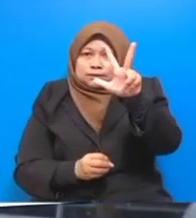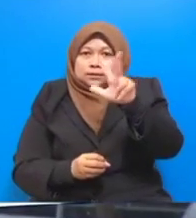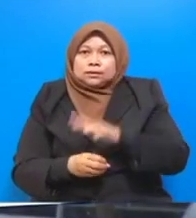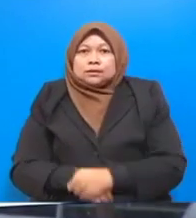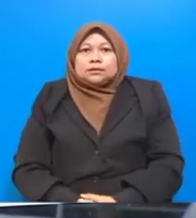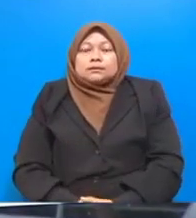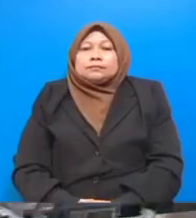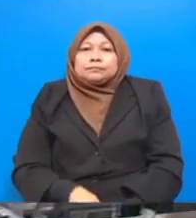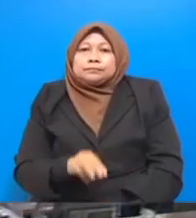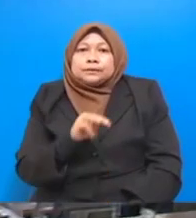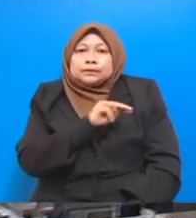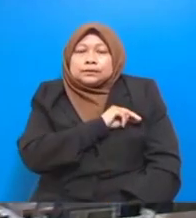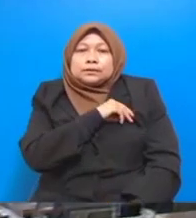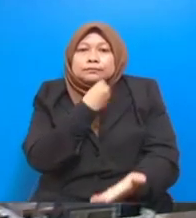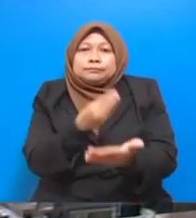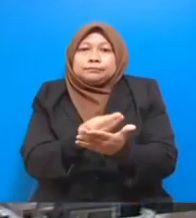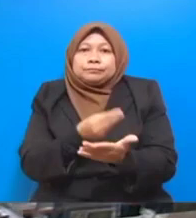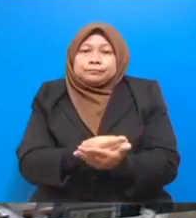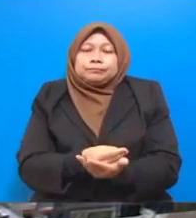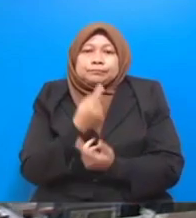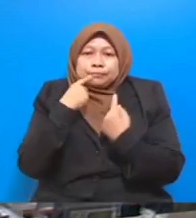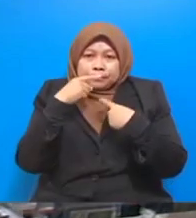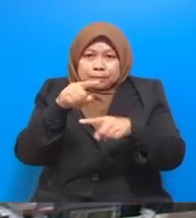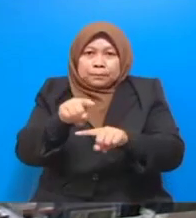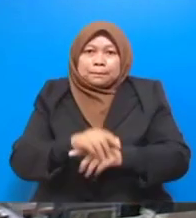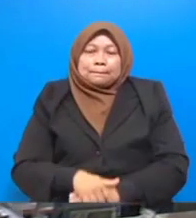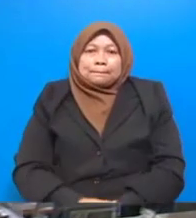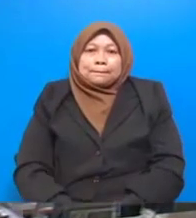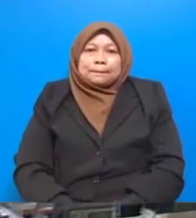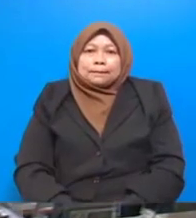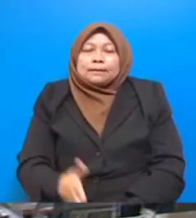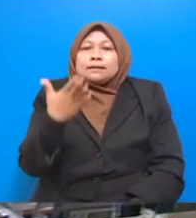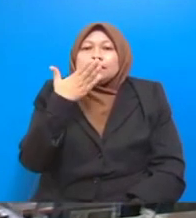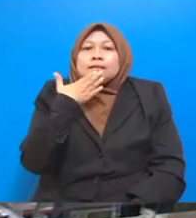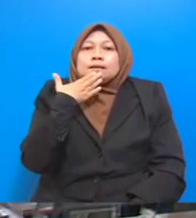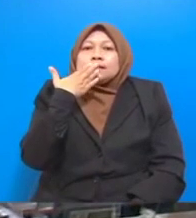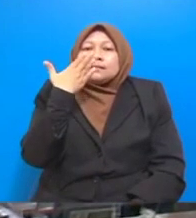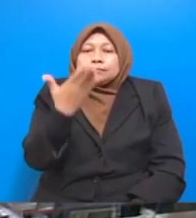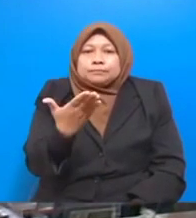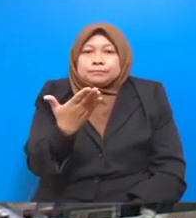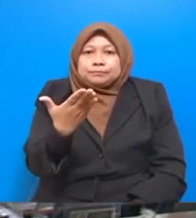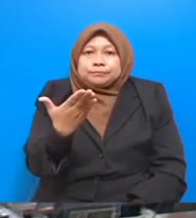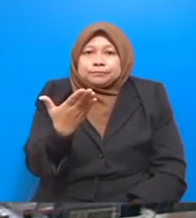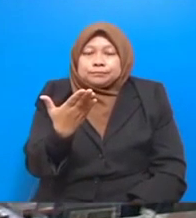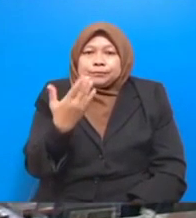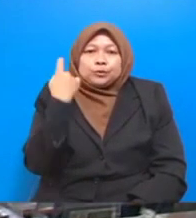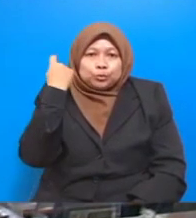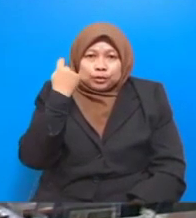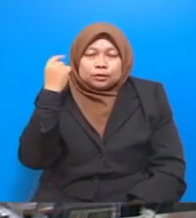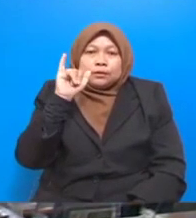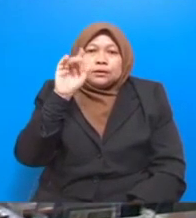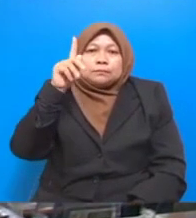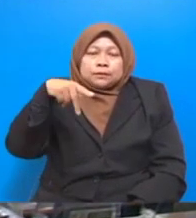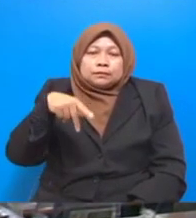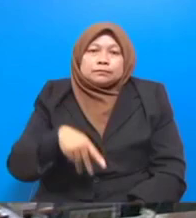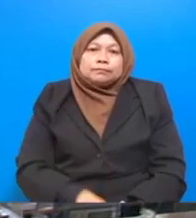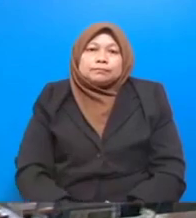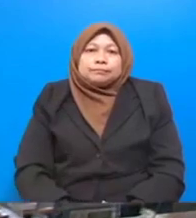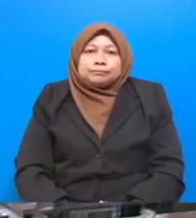keuangan atau timal lanjut ke menjawab 3minit coba kasih tuan yang dipertua